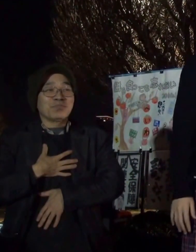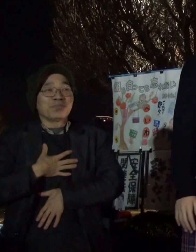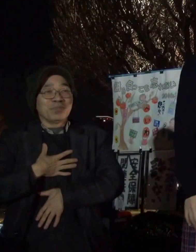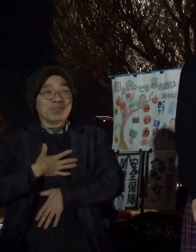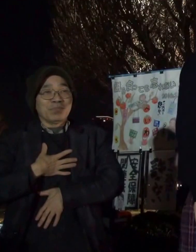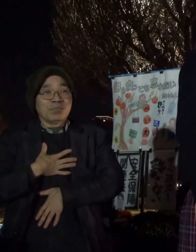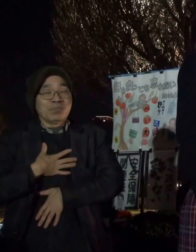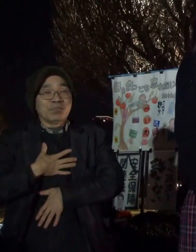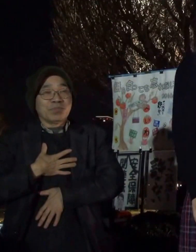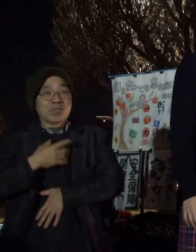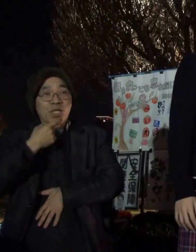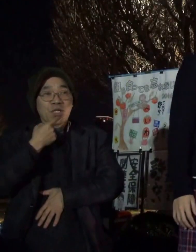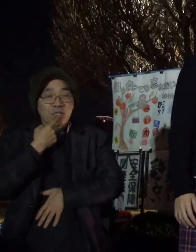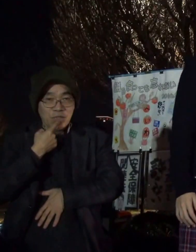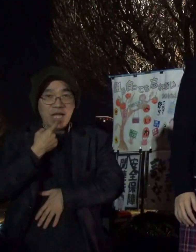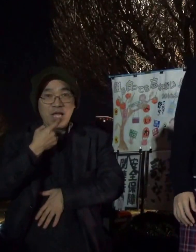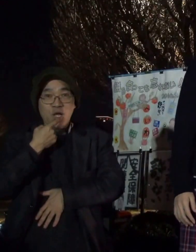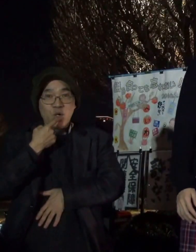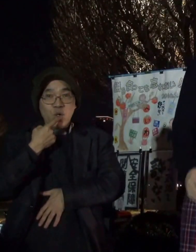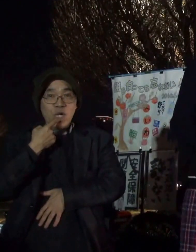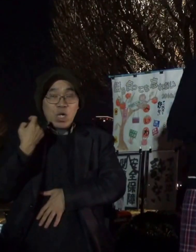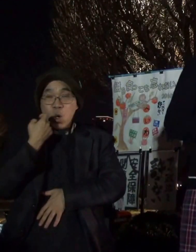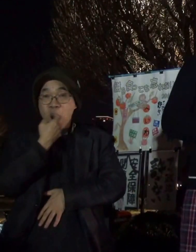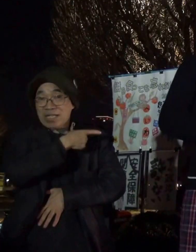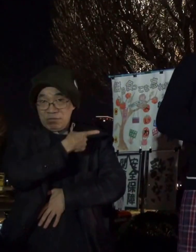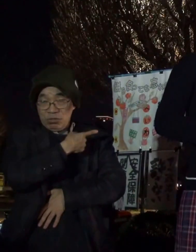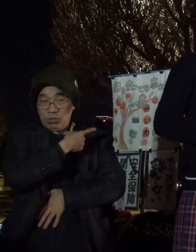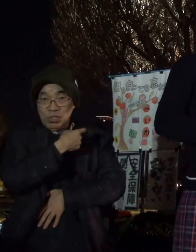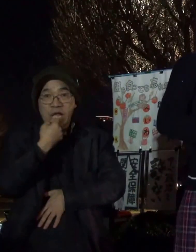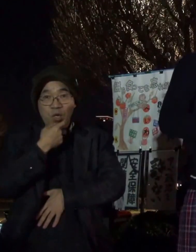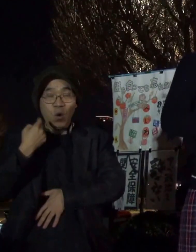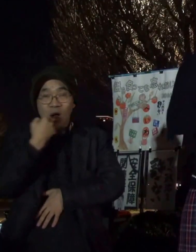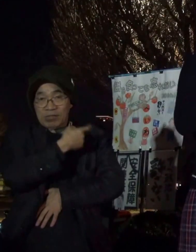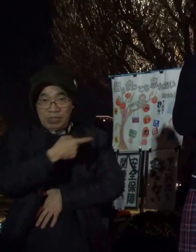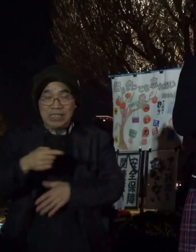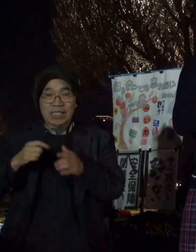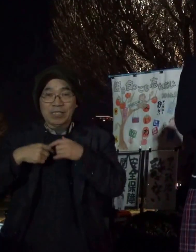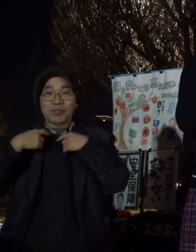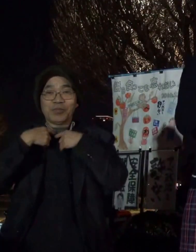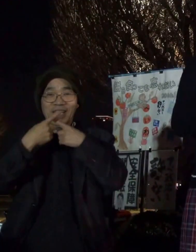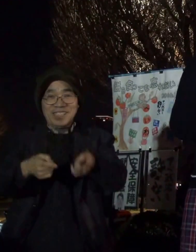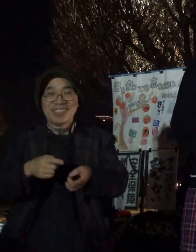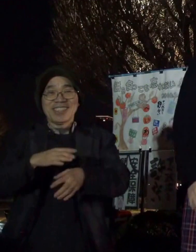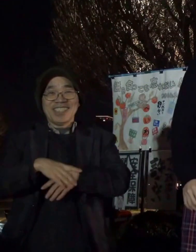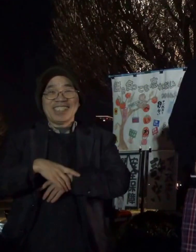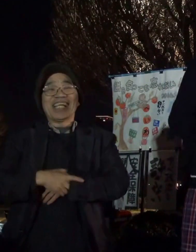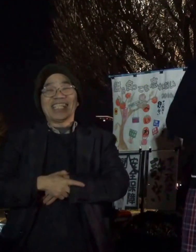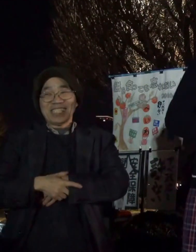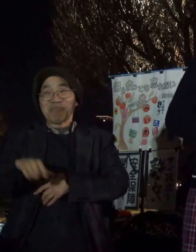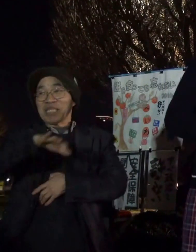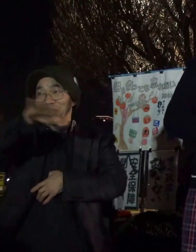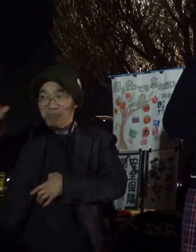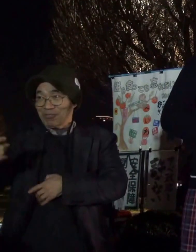で紅白に出たいなというふうに思います。 は い、 ユニットなので皆さんも一緒に出ることになりますね。